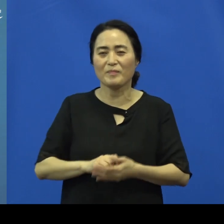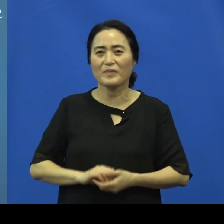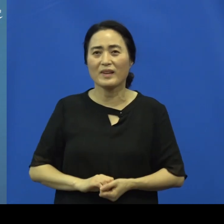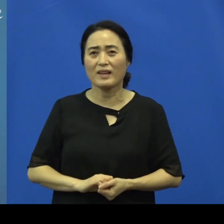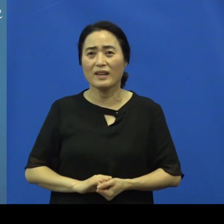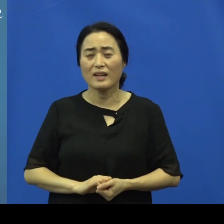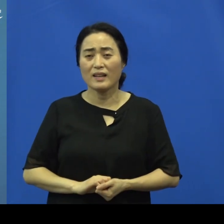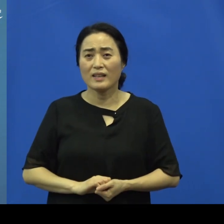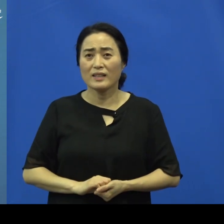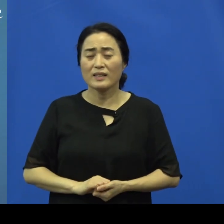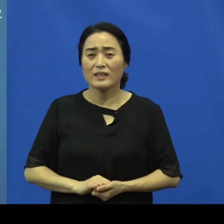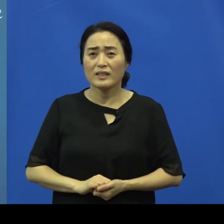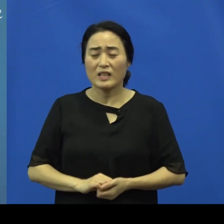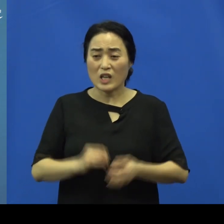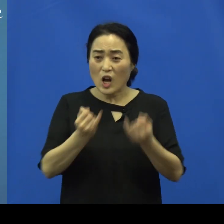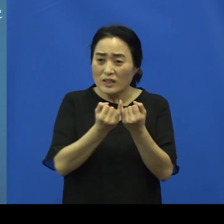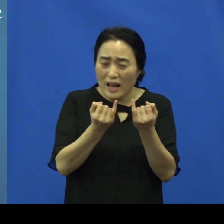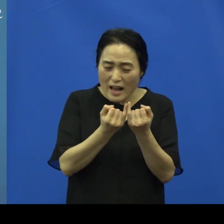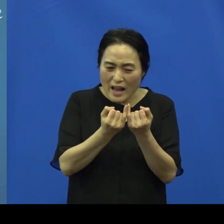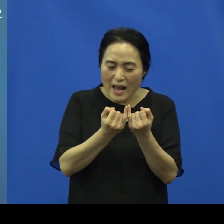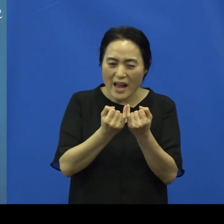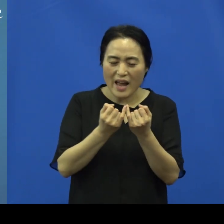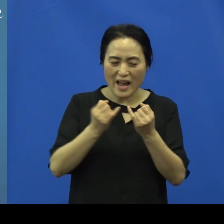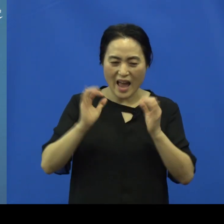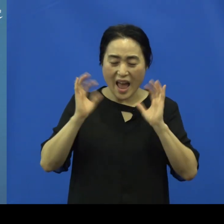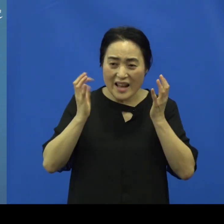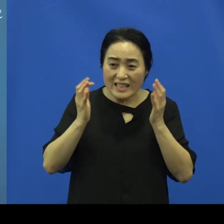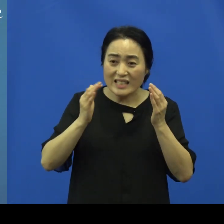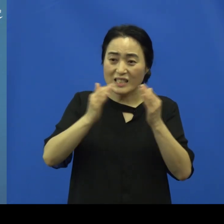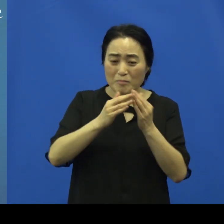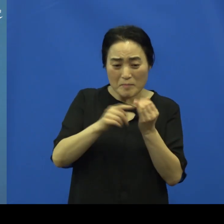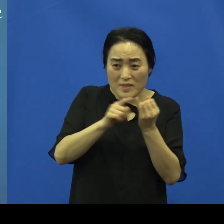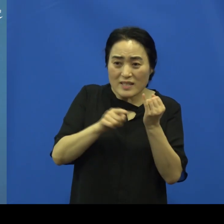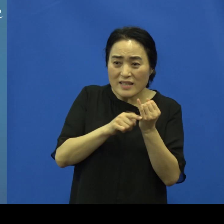듯한 아픔을 동반한 고통이라는 거예요.